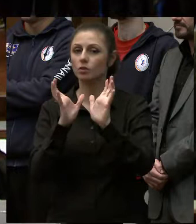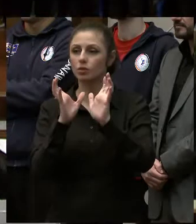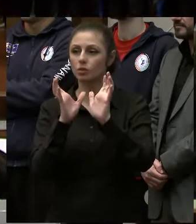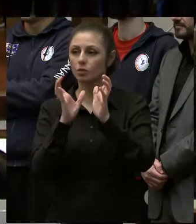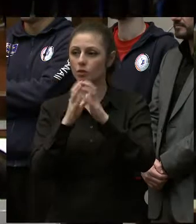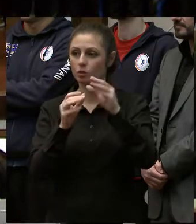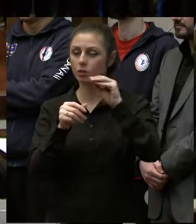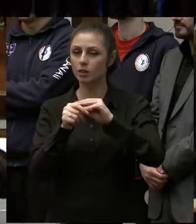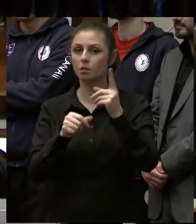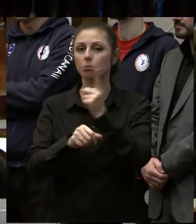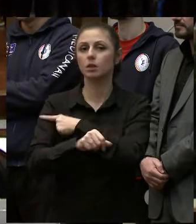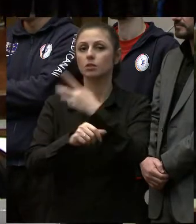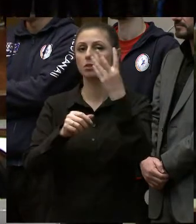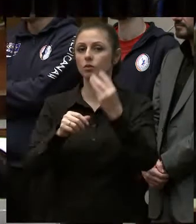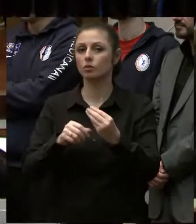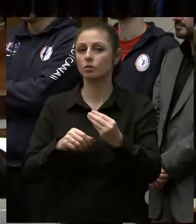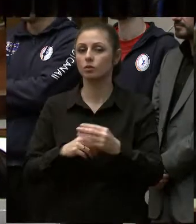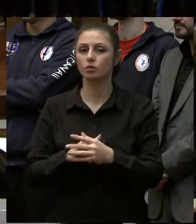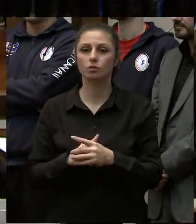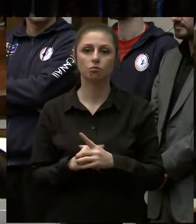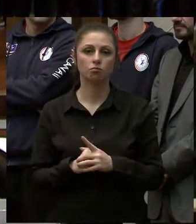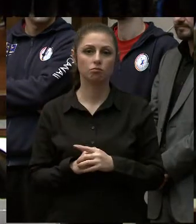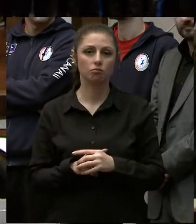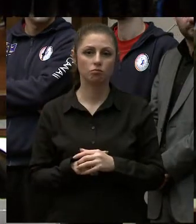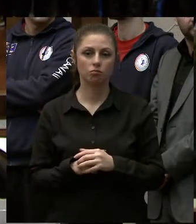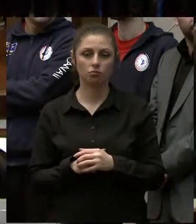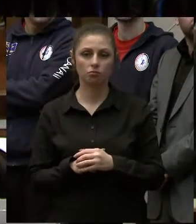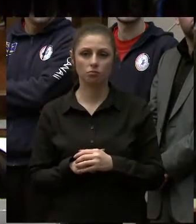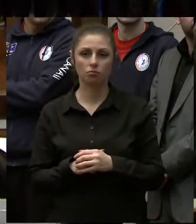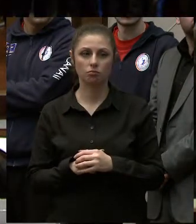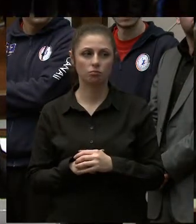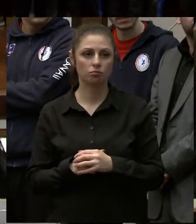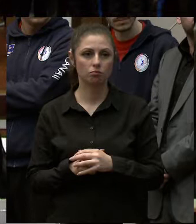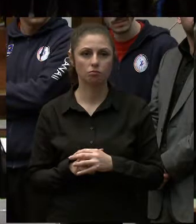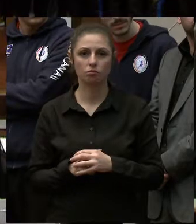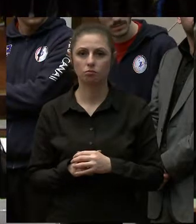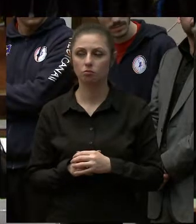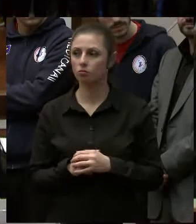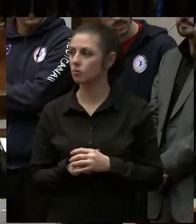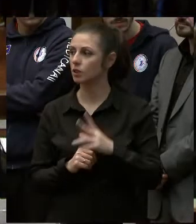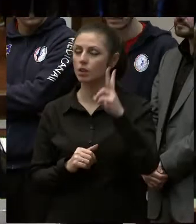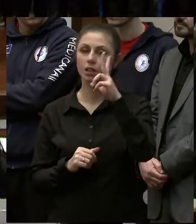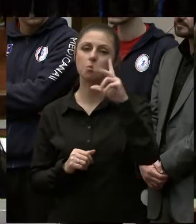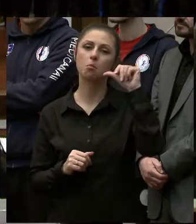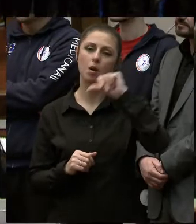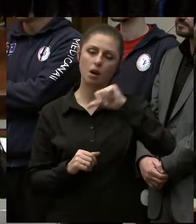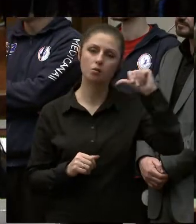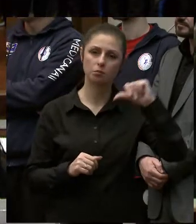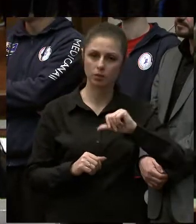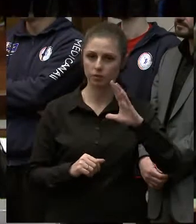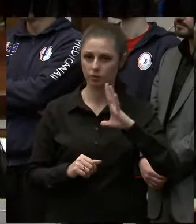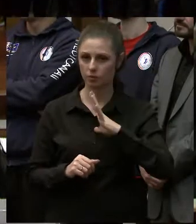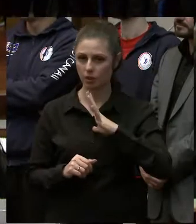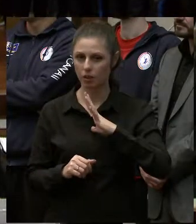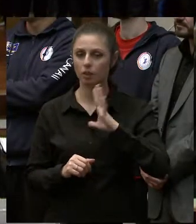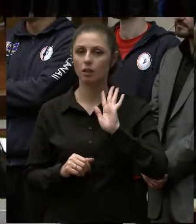Süper Amatör Lig'de mağlubiyetiniz var mı? Kim var? Hoca kim? İki mağlubiyetle